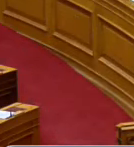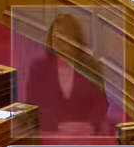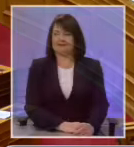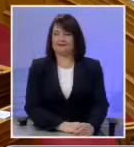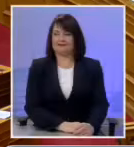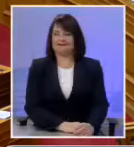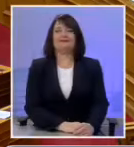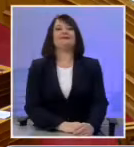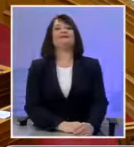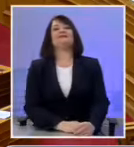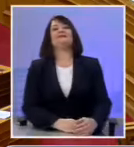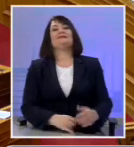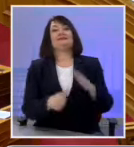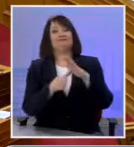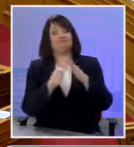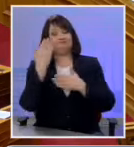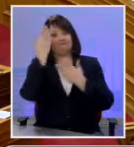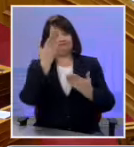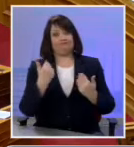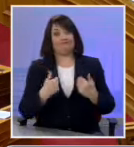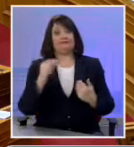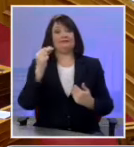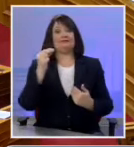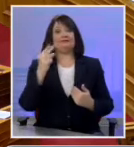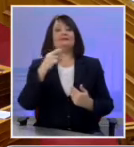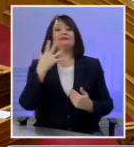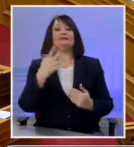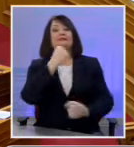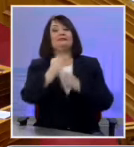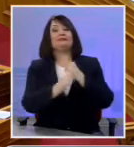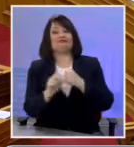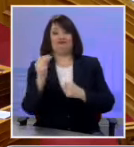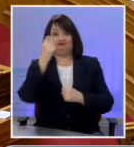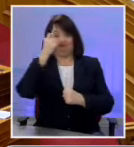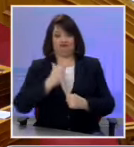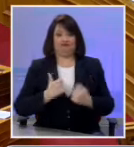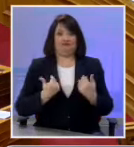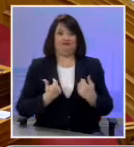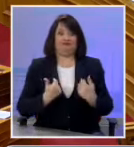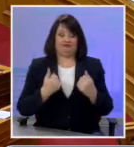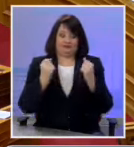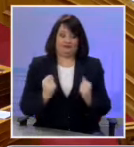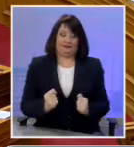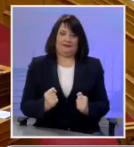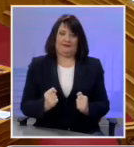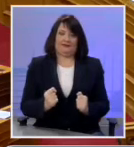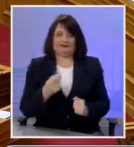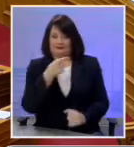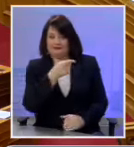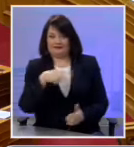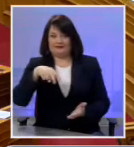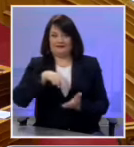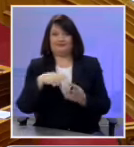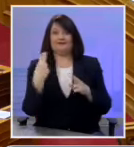Κύριε Πρόεδρε, έχω την τιμή να είμαι βουλευτής εδώ και 25 χρόνια. Από το έδρανο στο οποίο κάθεστε έχουν